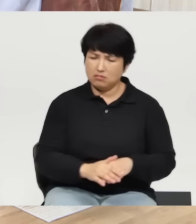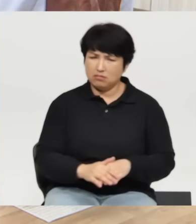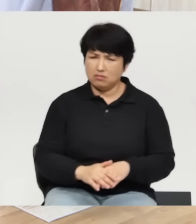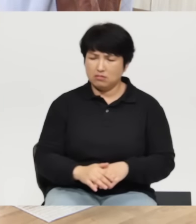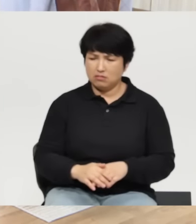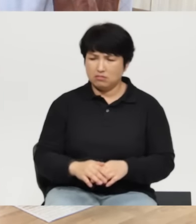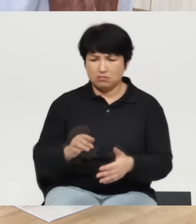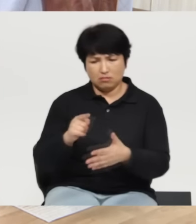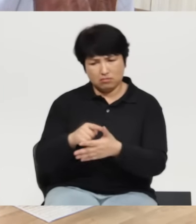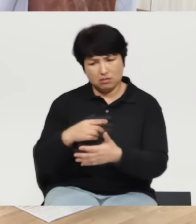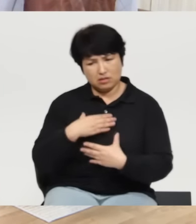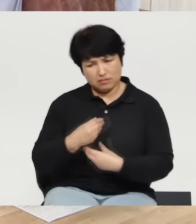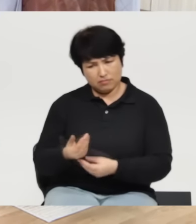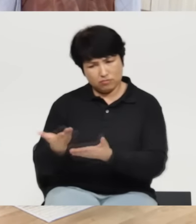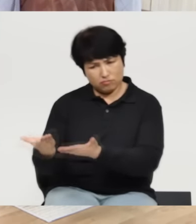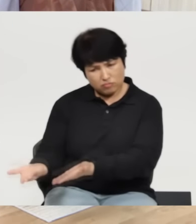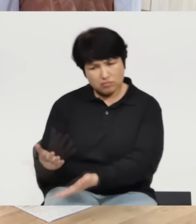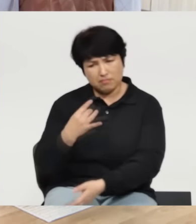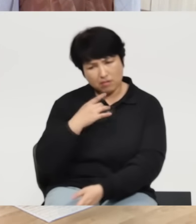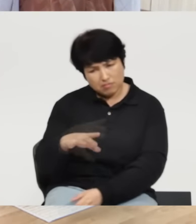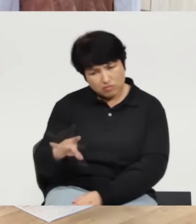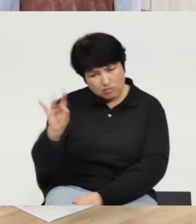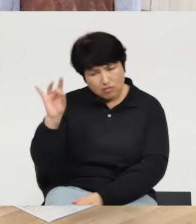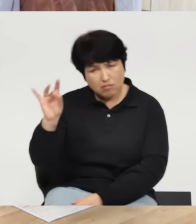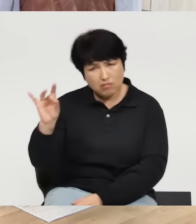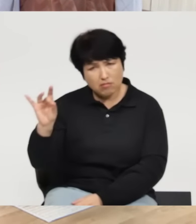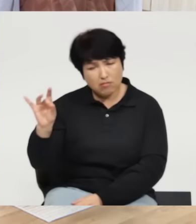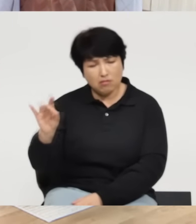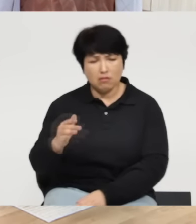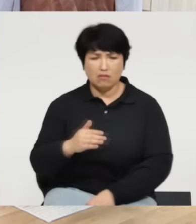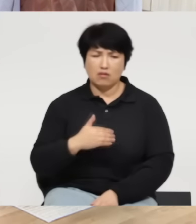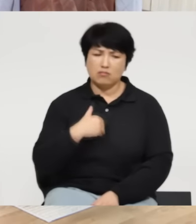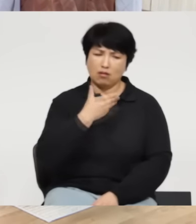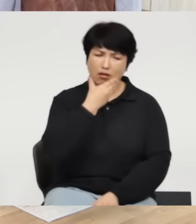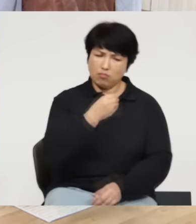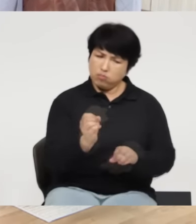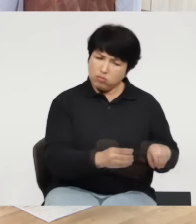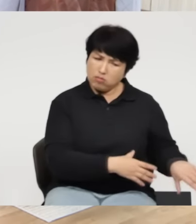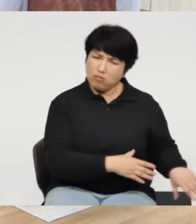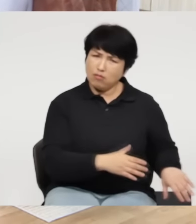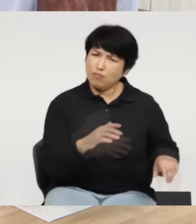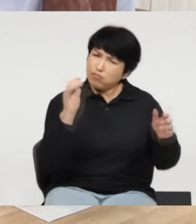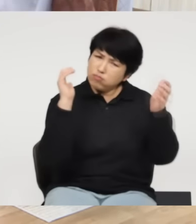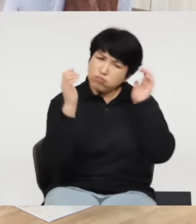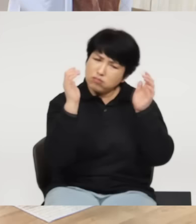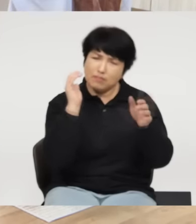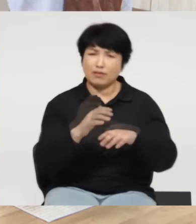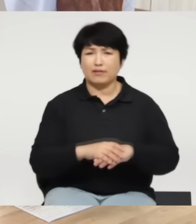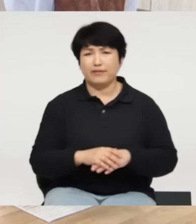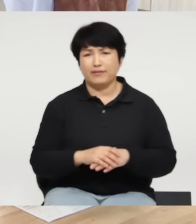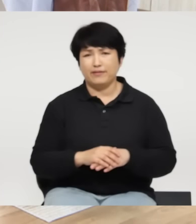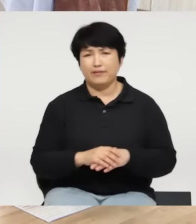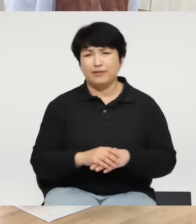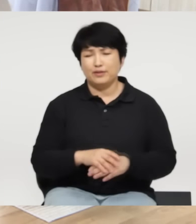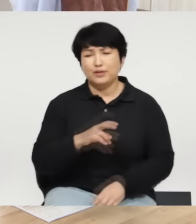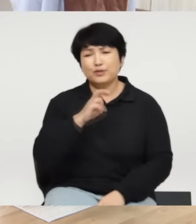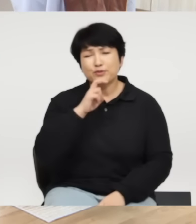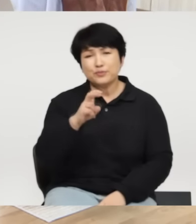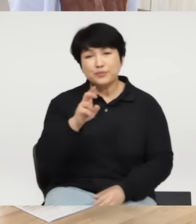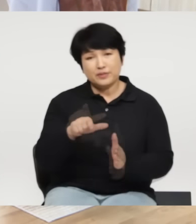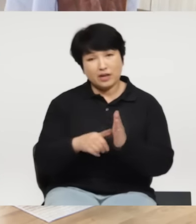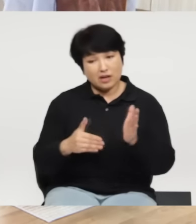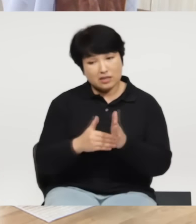무조건 맞춰줘야 되는 건지 약간 그런 거에 대해서 좀 헷갈리는 부분이 있는데 이